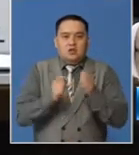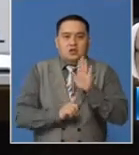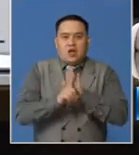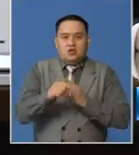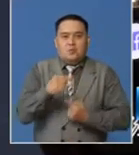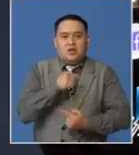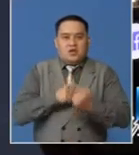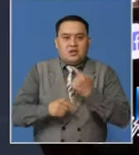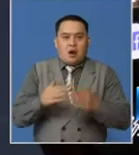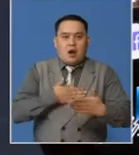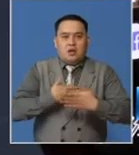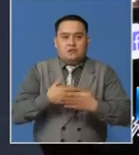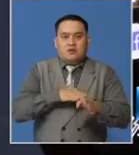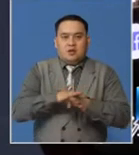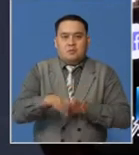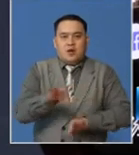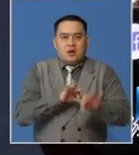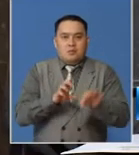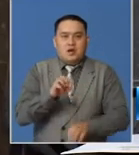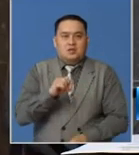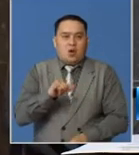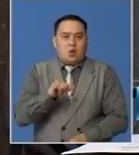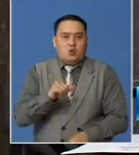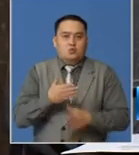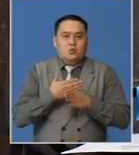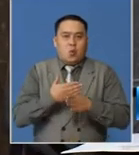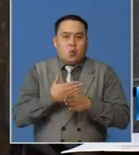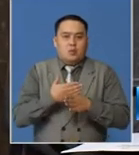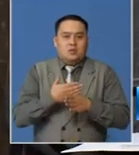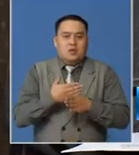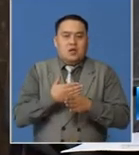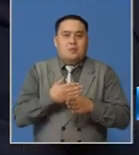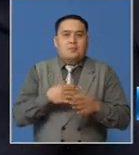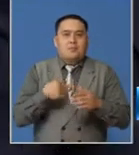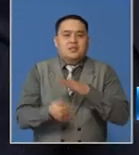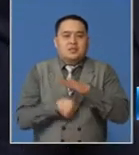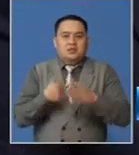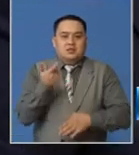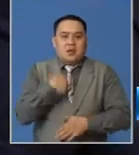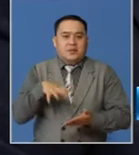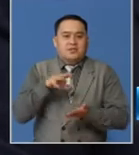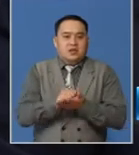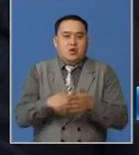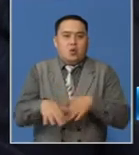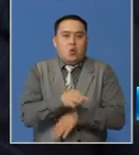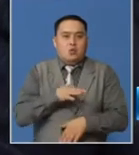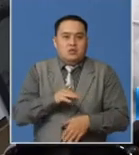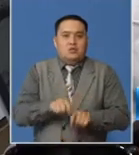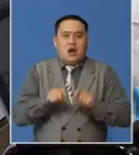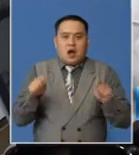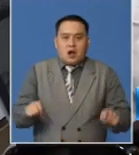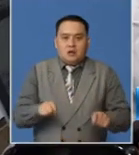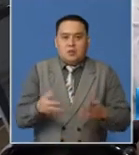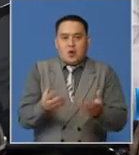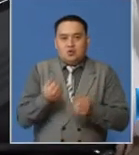начинающих бизнесменов, активно реализуется проект «Бастал», благодаря которому безработные и самозанятые граждане области смогут открыть свое дело